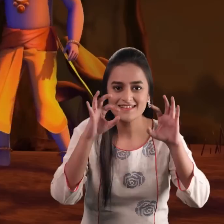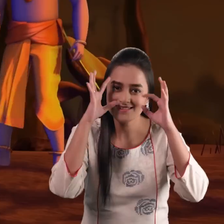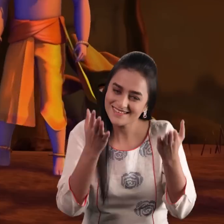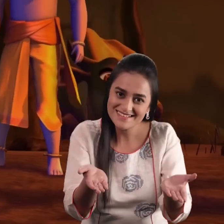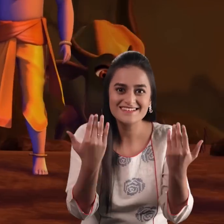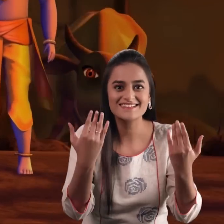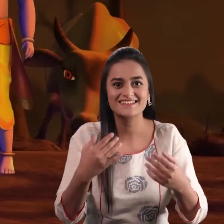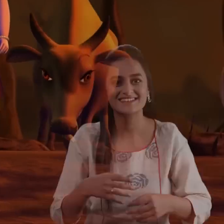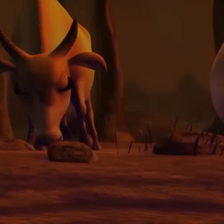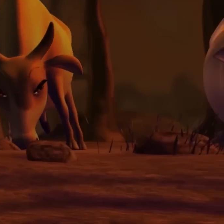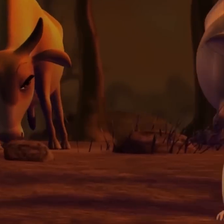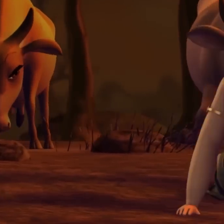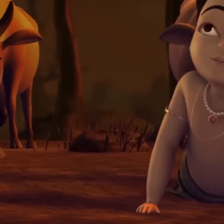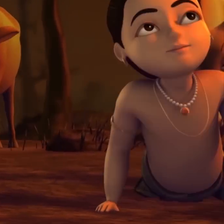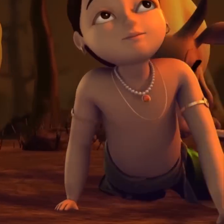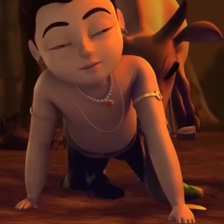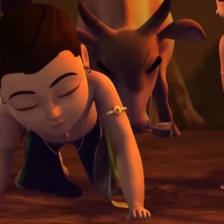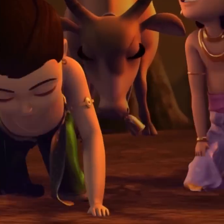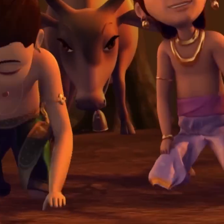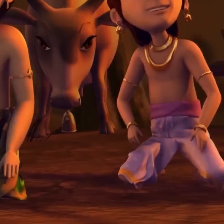उठने का समय हो गया।